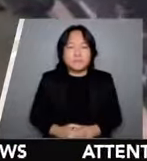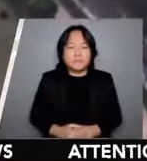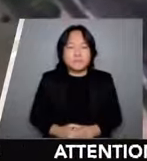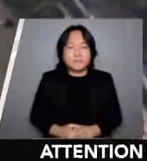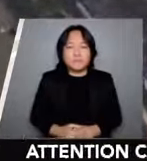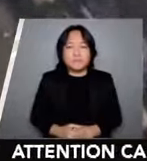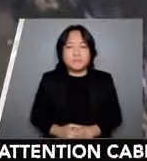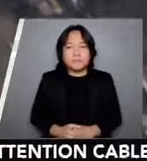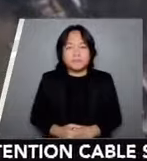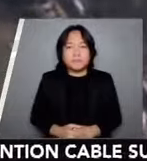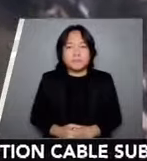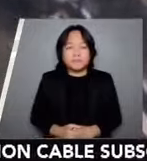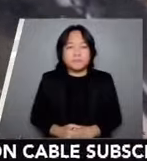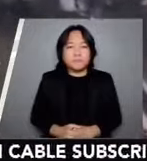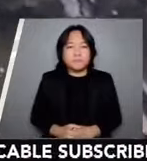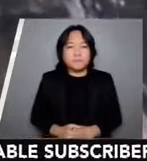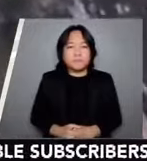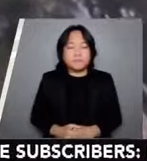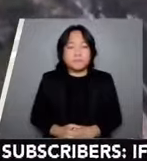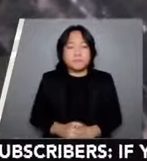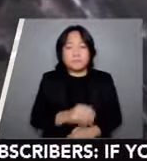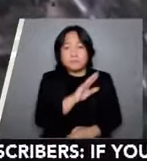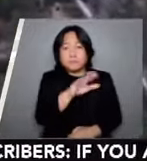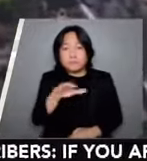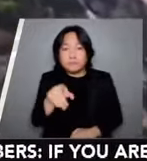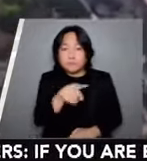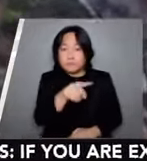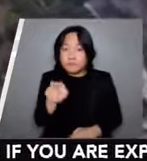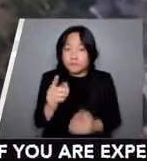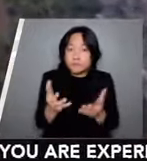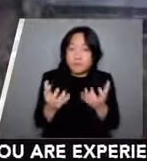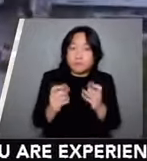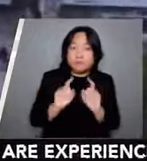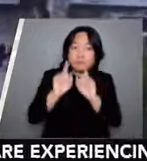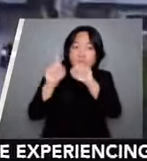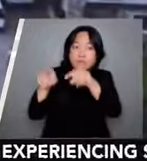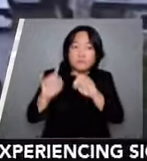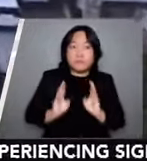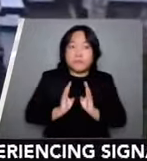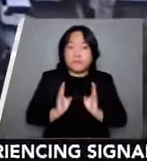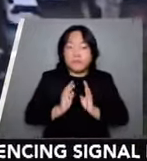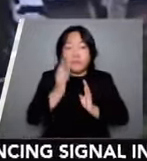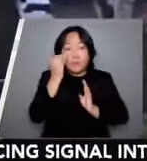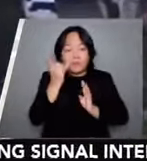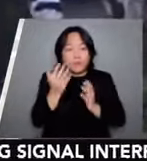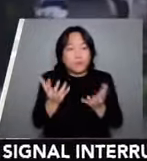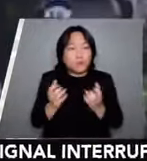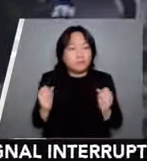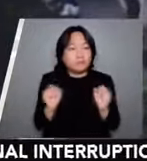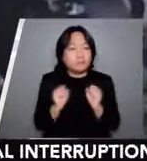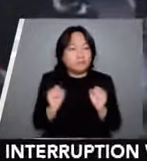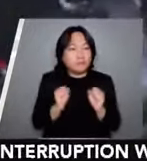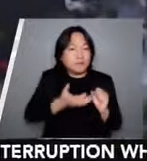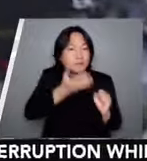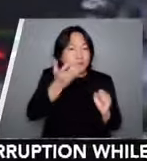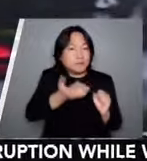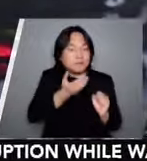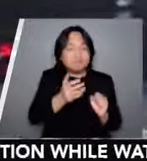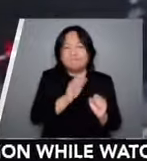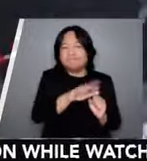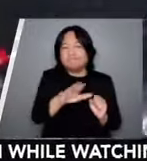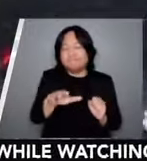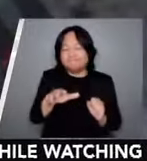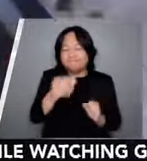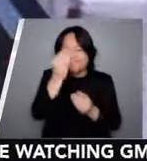Sa mga nagbabalak umakyat ng Baguio para magpalamig, huwag daw asahan ang tagos sa butong lamig gaya noon. Tumataas na rin daw kasi ang temperatura